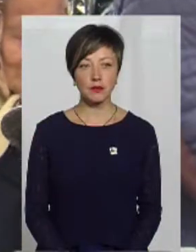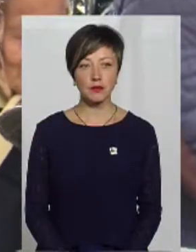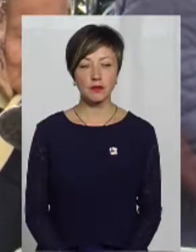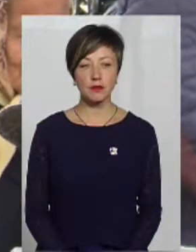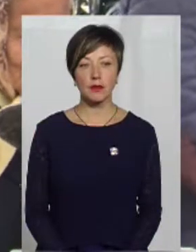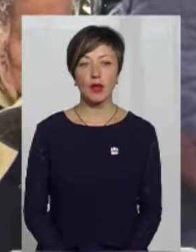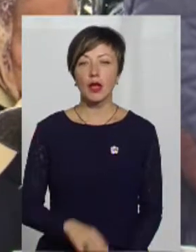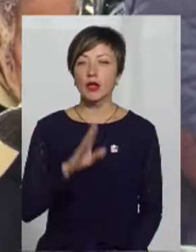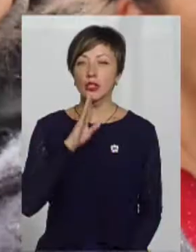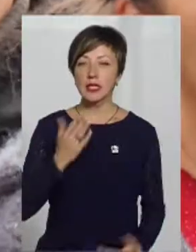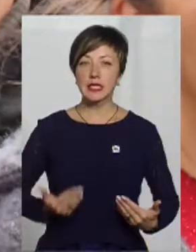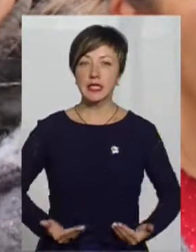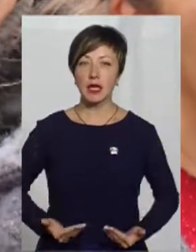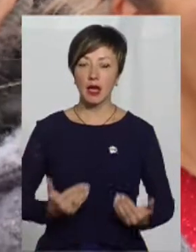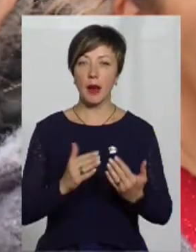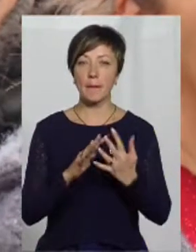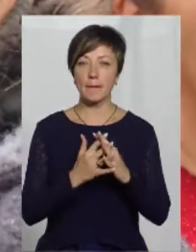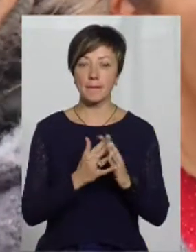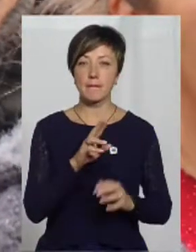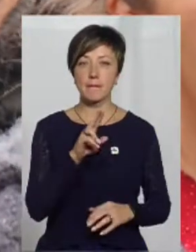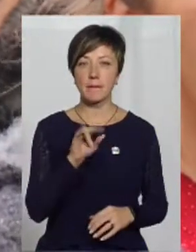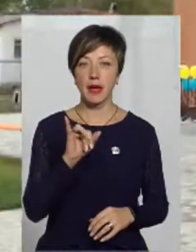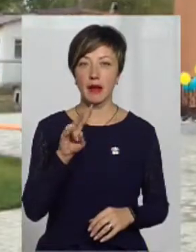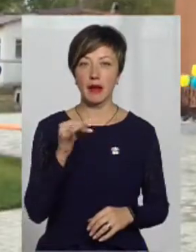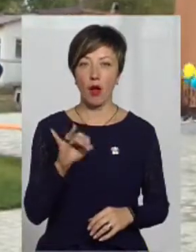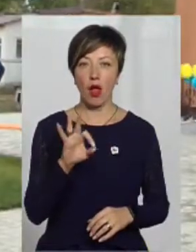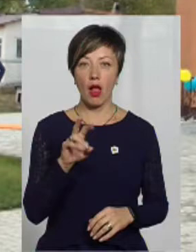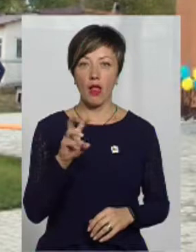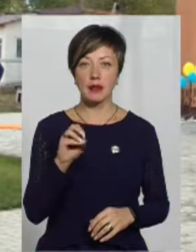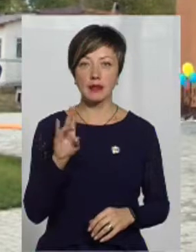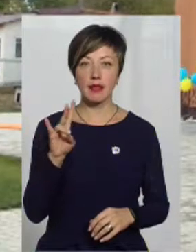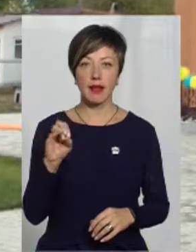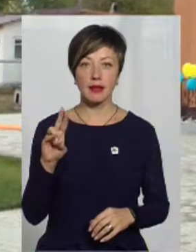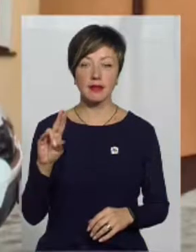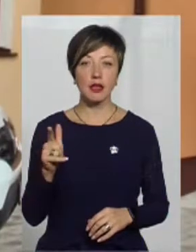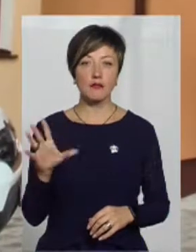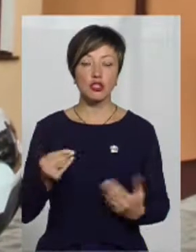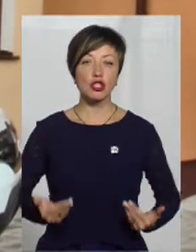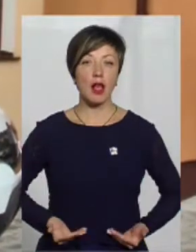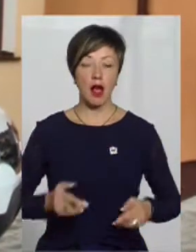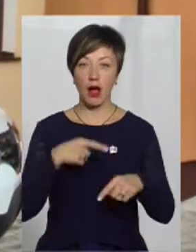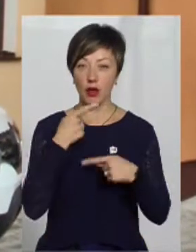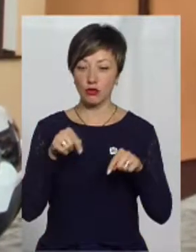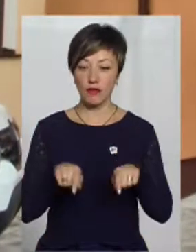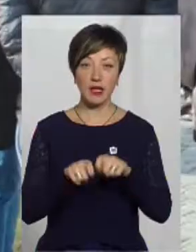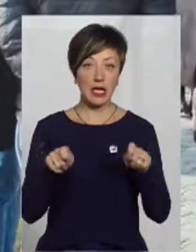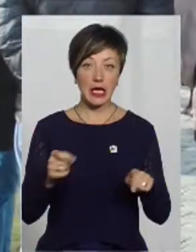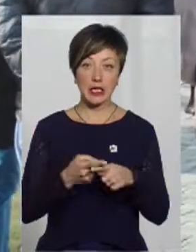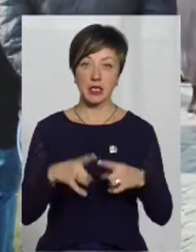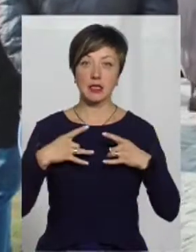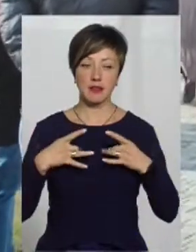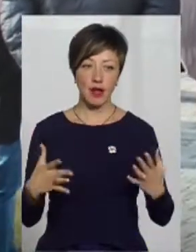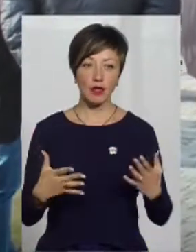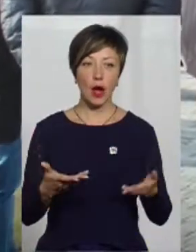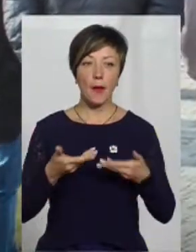Валентина Бабійчук, жителька села Пільний Олексинець, каже, у своєму селі проживає все життя. Жінка каже, відкриття такої амбулаторії для них свято. Ми